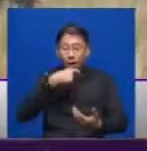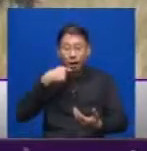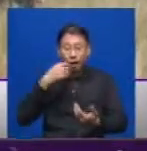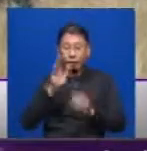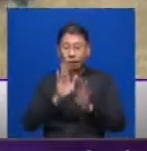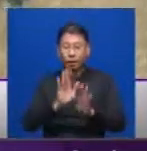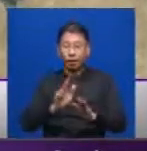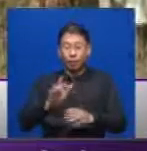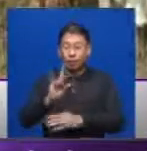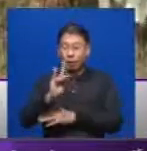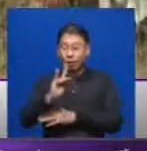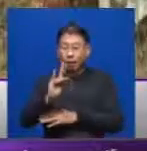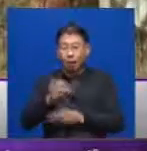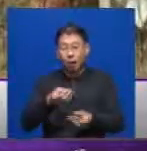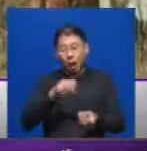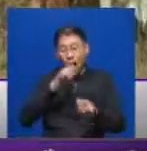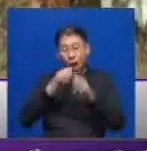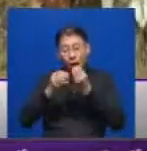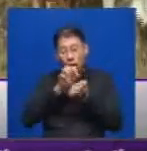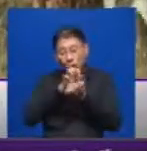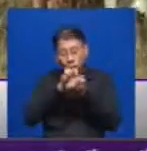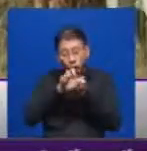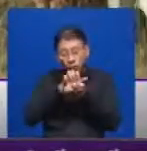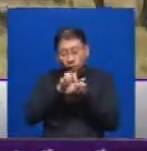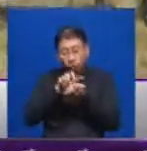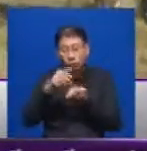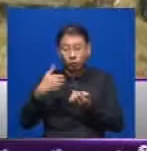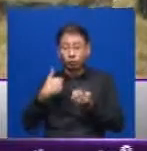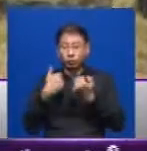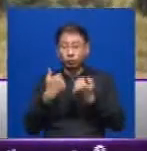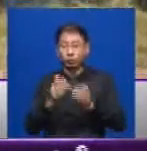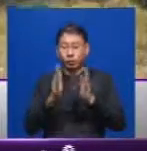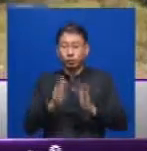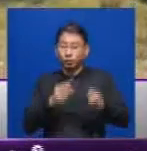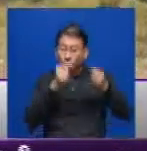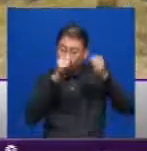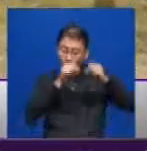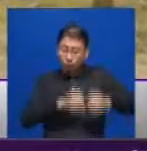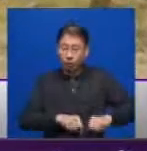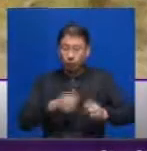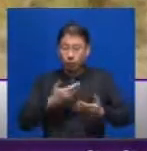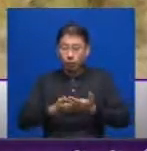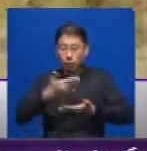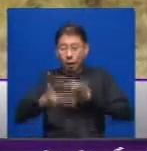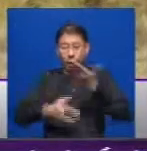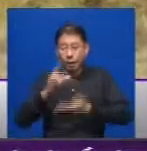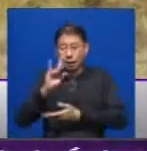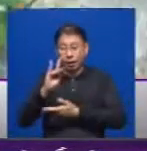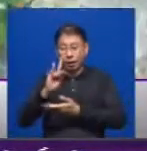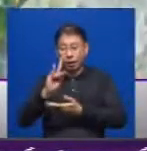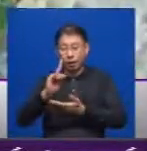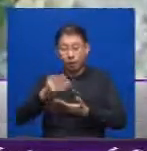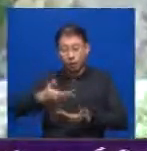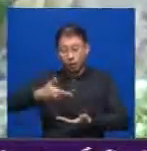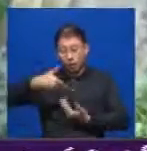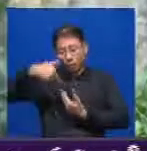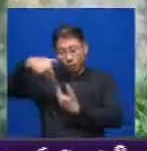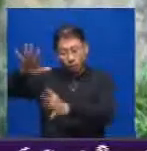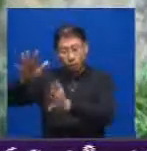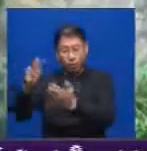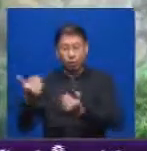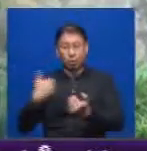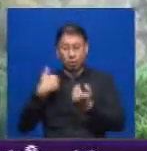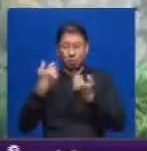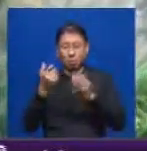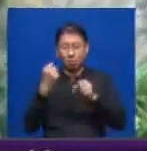แล้งขณะที่หลายคนตัดสินใจเพราะขออภัยค่ะหลายคนตัดสินใจขายสัตว์เลี้ยงนะคะเพราะว่าไม่สามารถแบกรับ